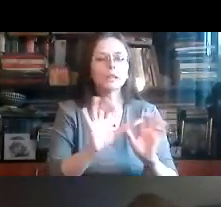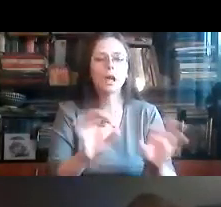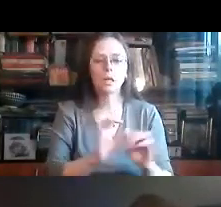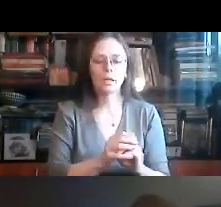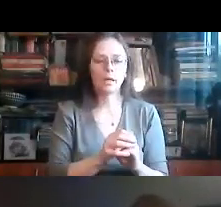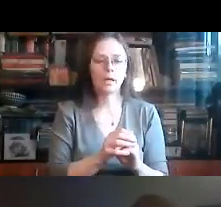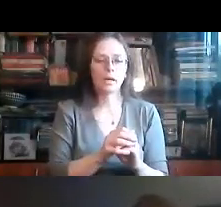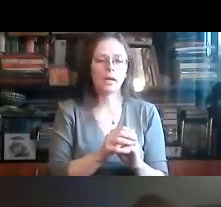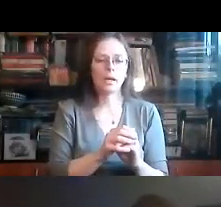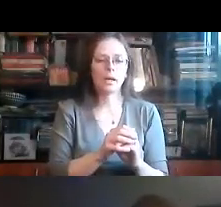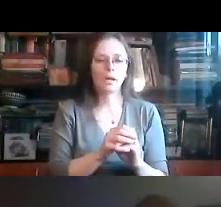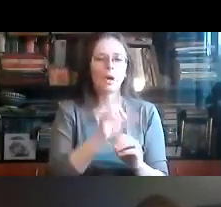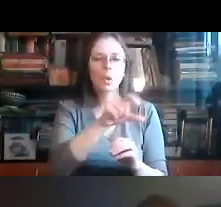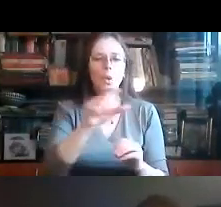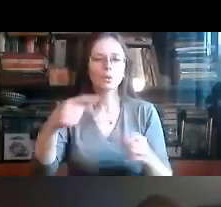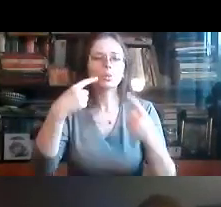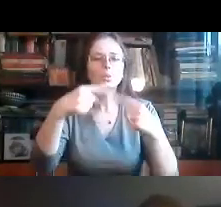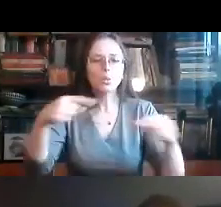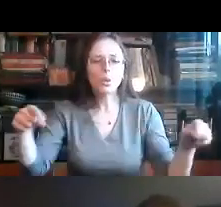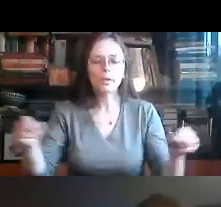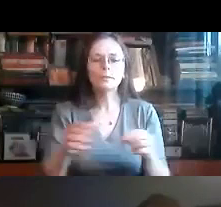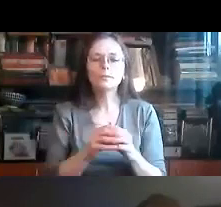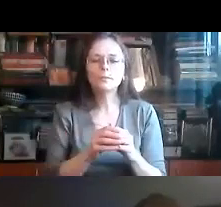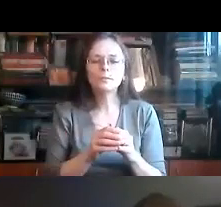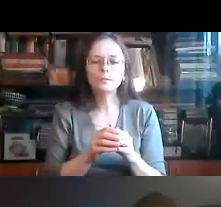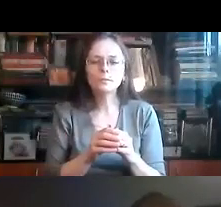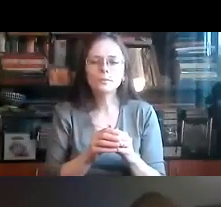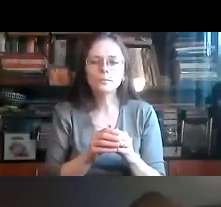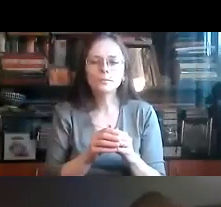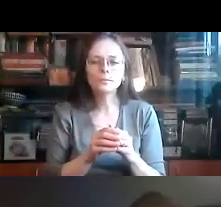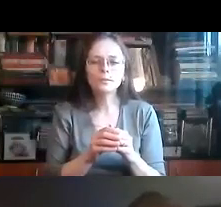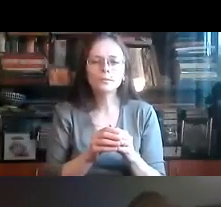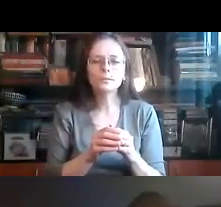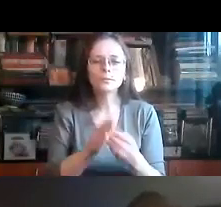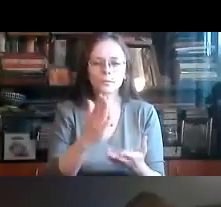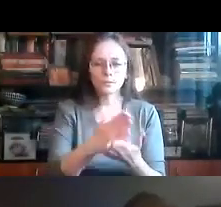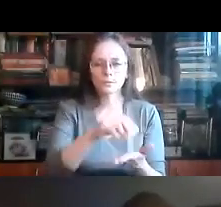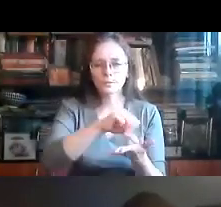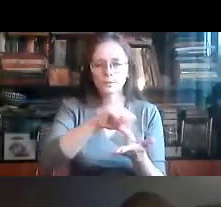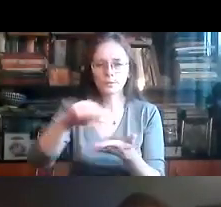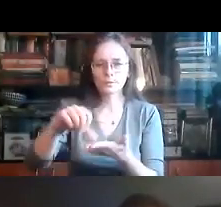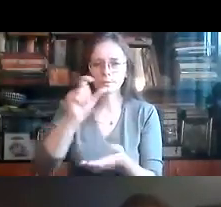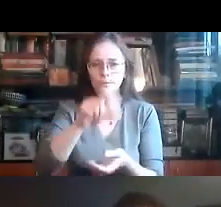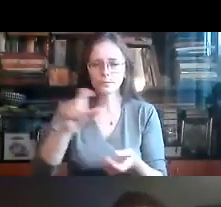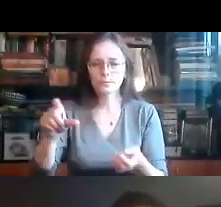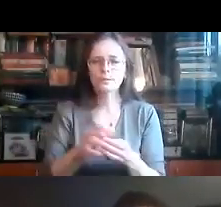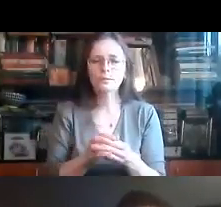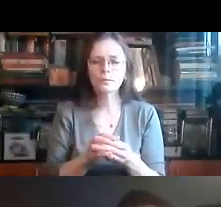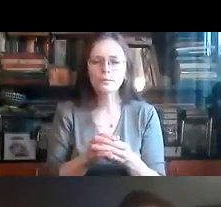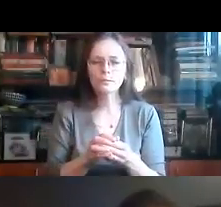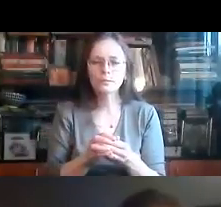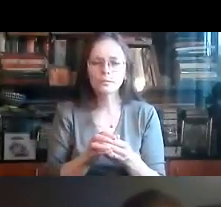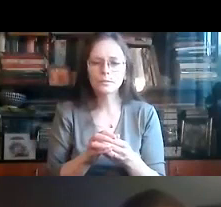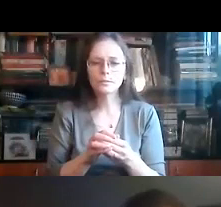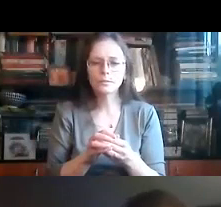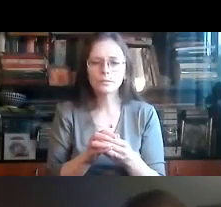про других людей сказать. Вот здесь Настя Дядечко присутствует, и я не договорила, про что еще КХ происходило до пандемии и